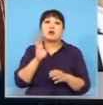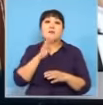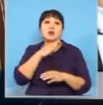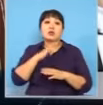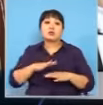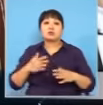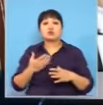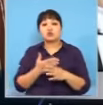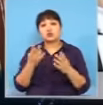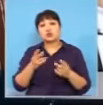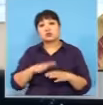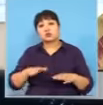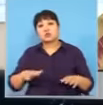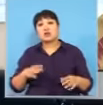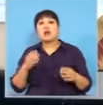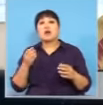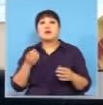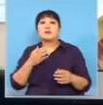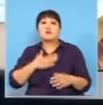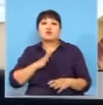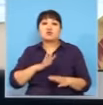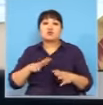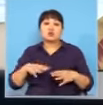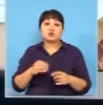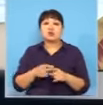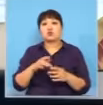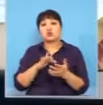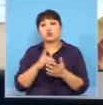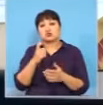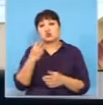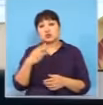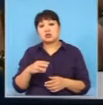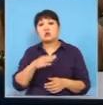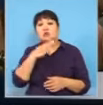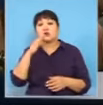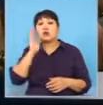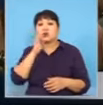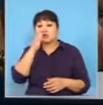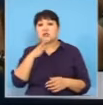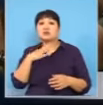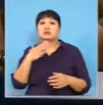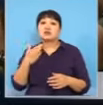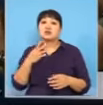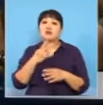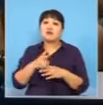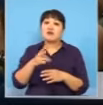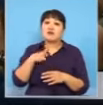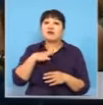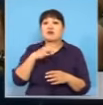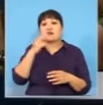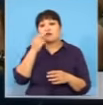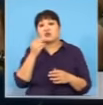многодетными в помощи нуждаются дети из неблагополучных семей. Таких в городе 130. Многих родителей из-за склонности к вредным привычкам